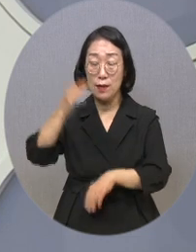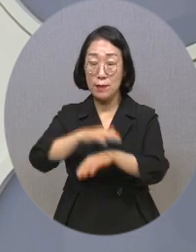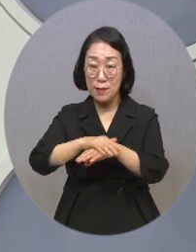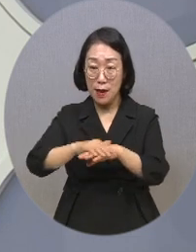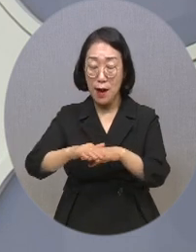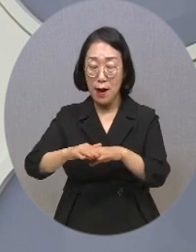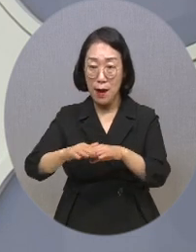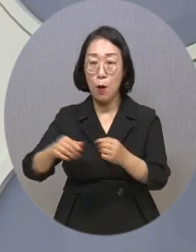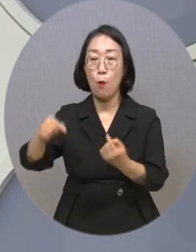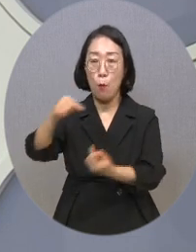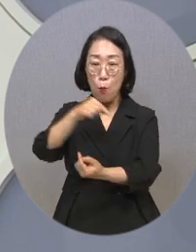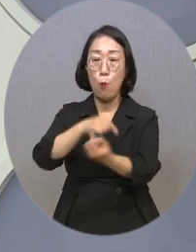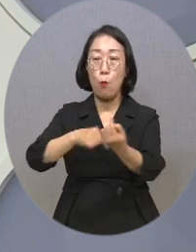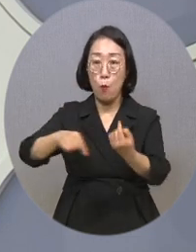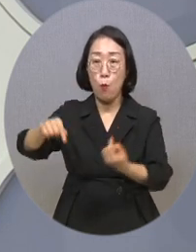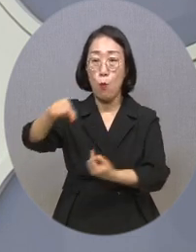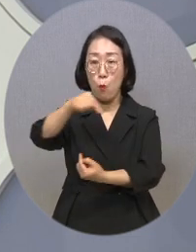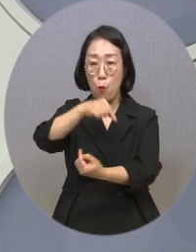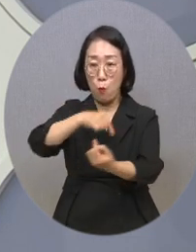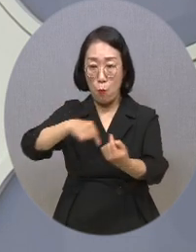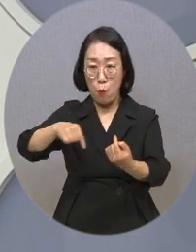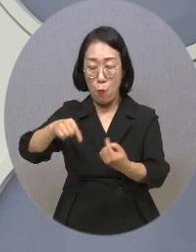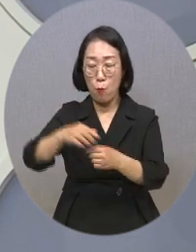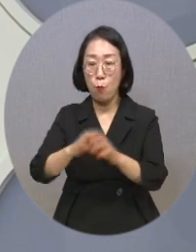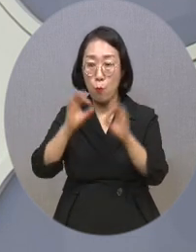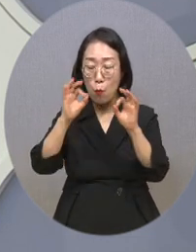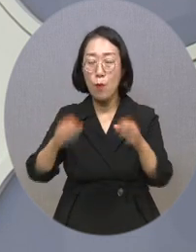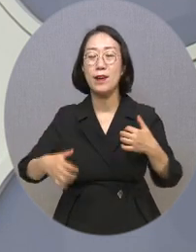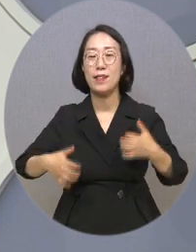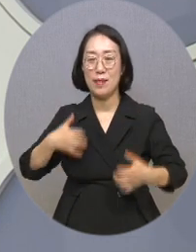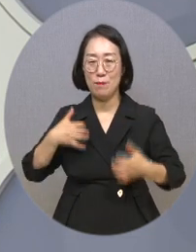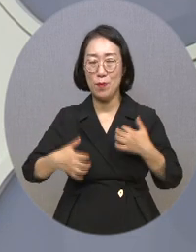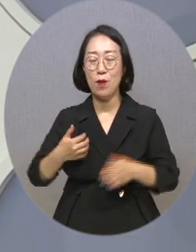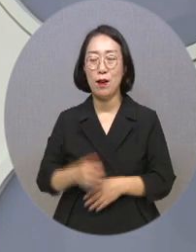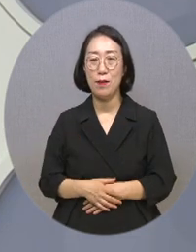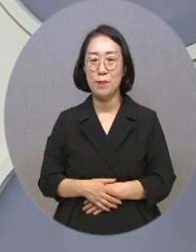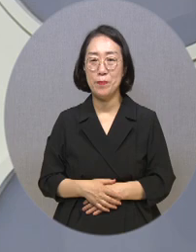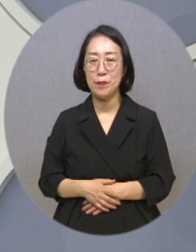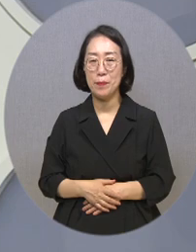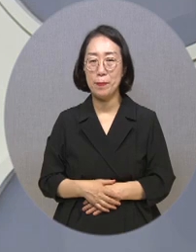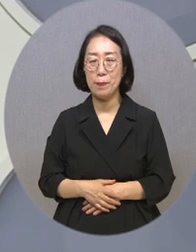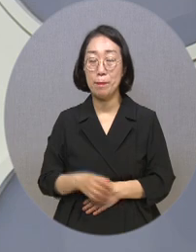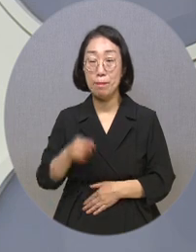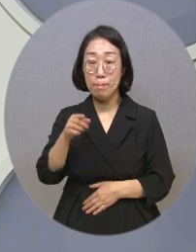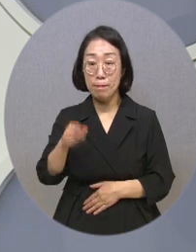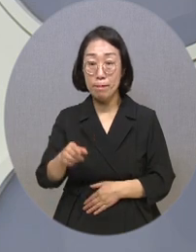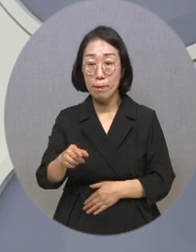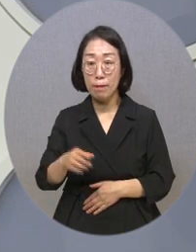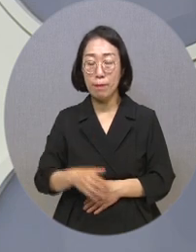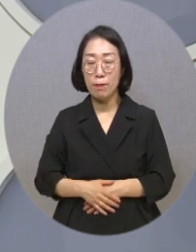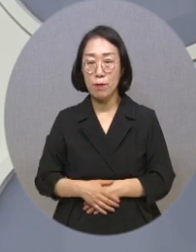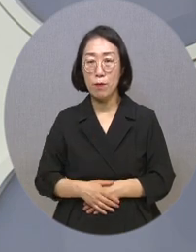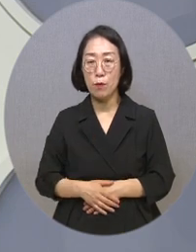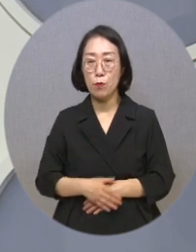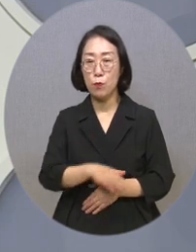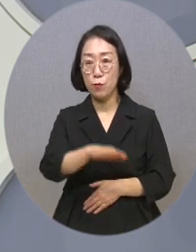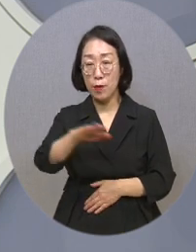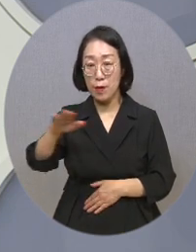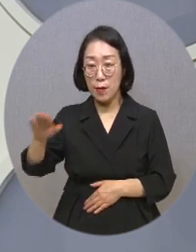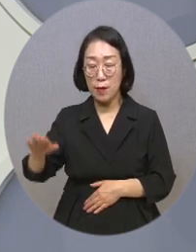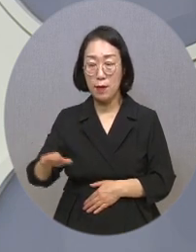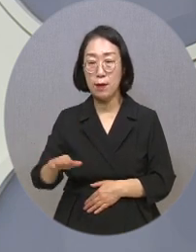진행이 돼서 저희는 그것도 기쁘게 이제 생각하고 있죠. 그리고 그 이게 알게 모르게 우리